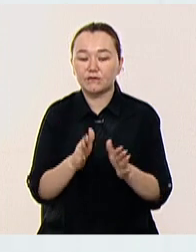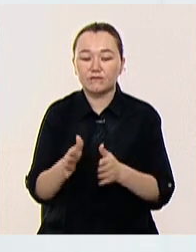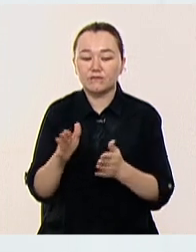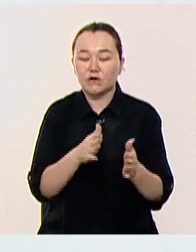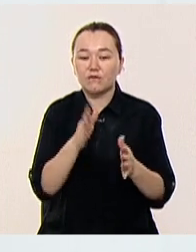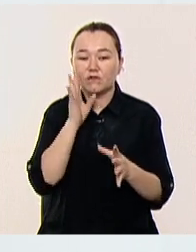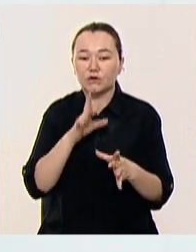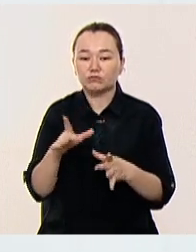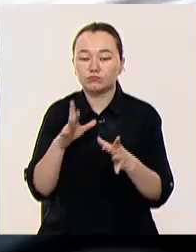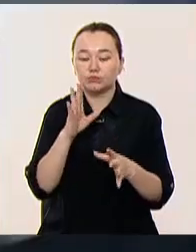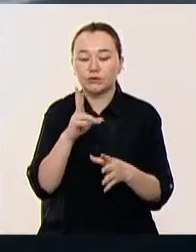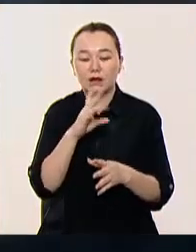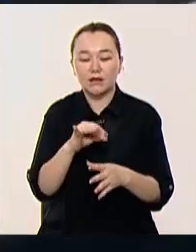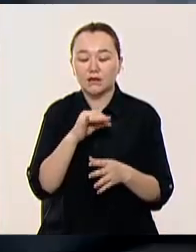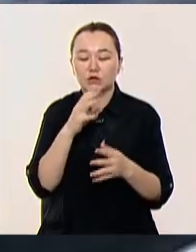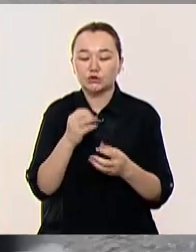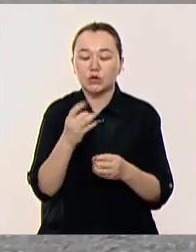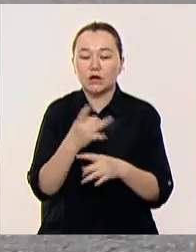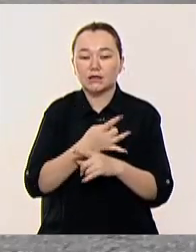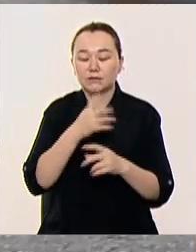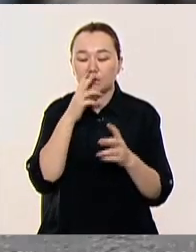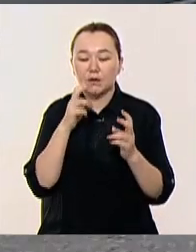вновь, станет ясно после очередного ливня.